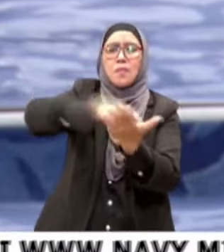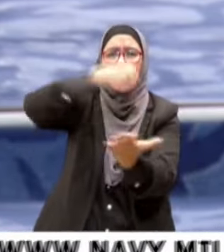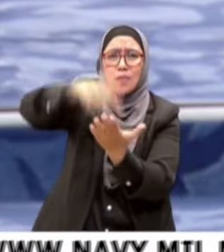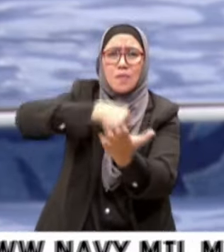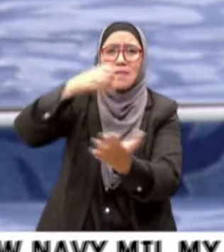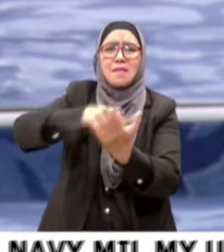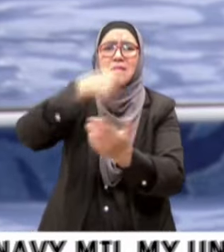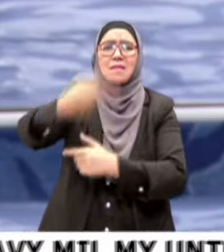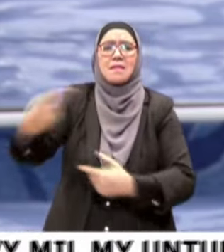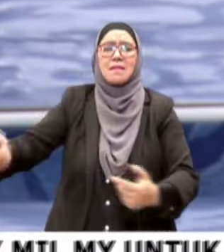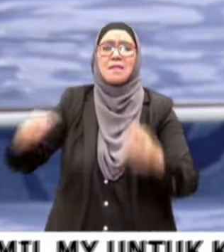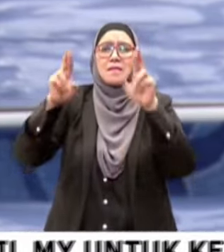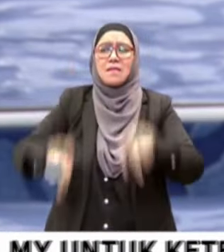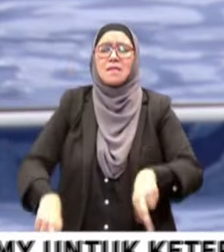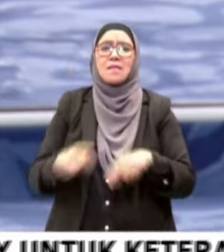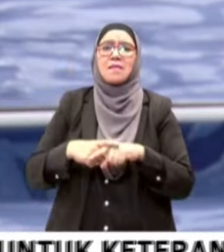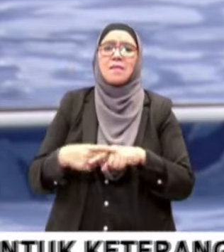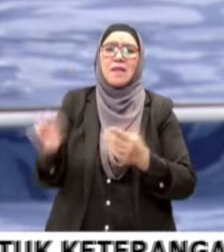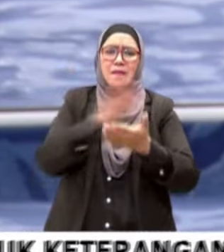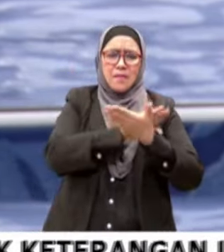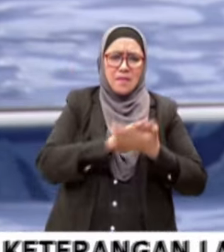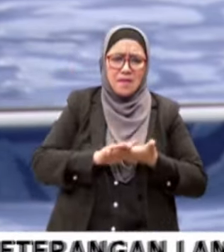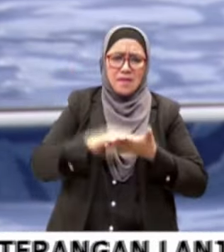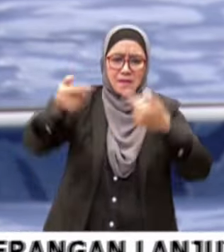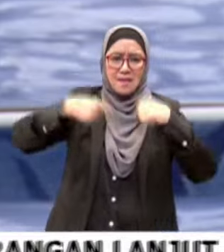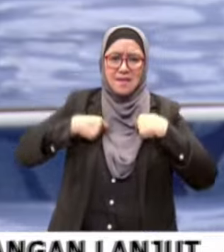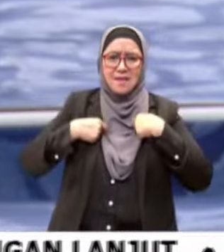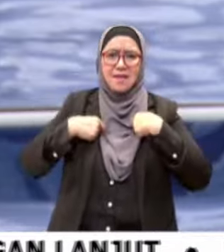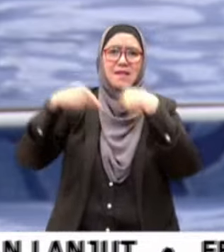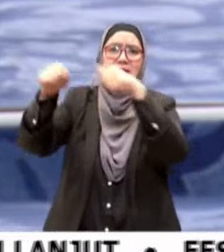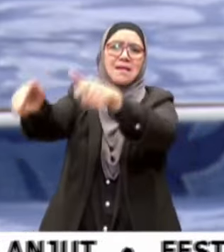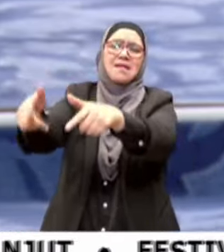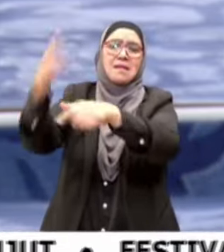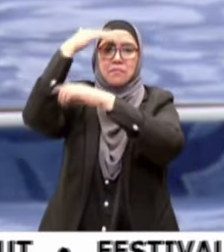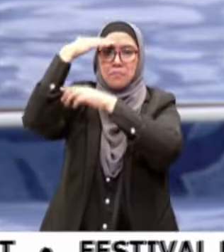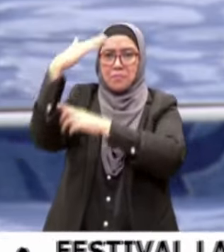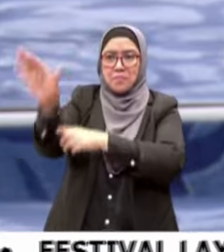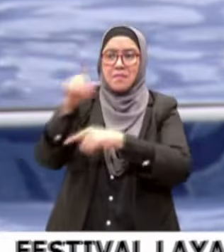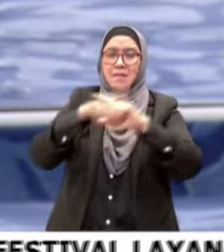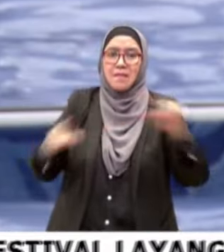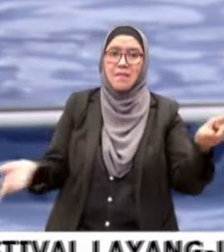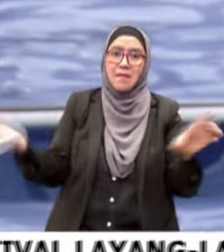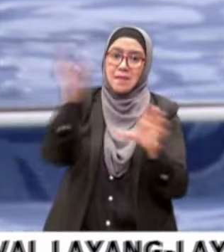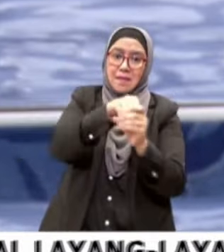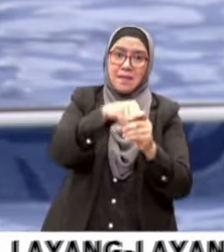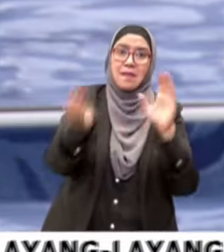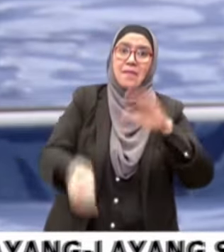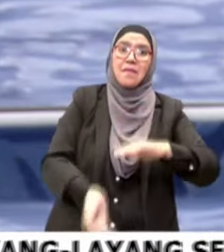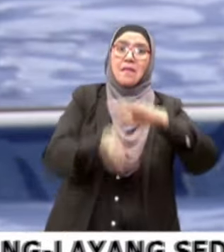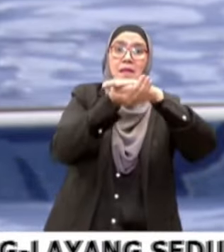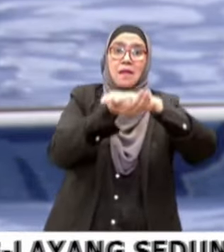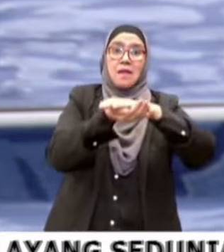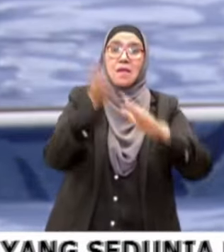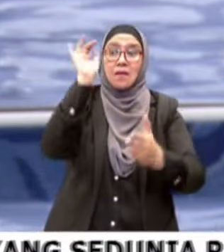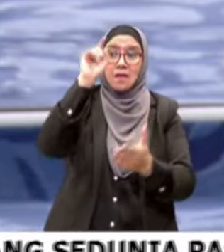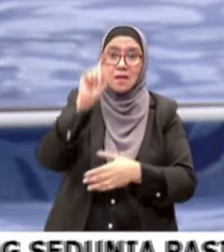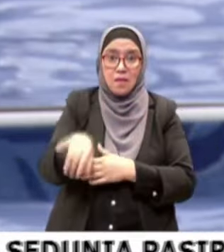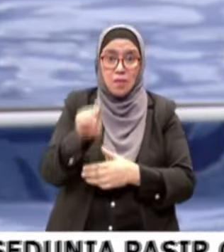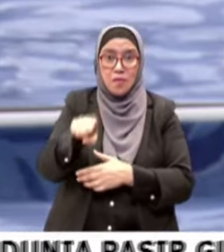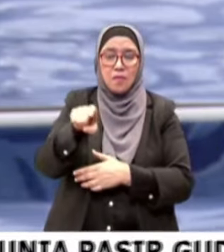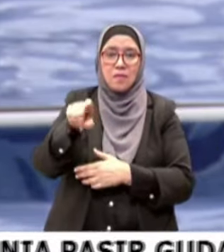kalangan yang bersih sama sebelah sini sebelah sana jangan bimbang tapi yang tertarik dengan rasuah itu harus merasa